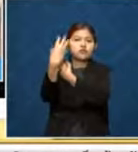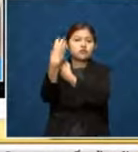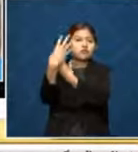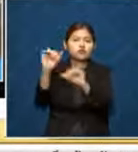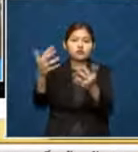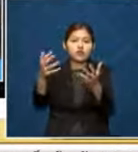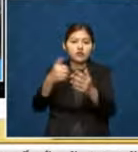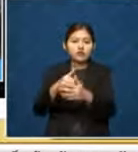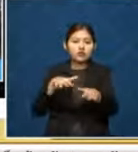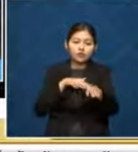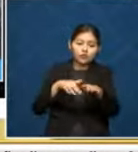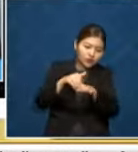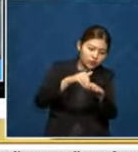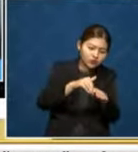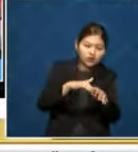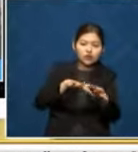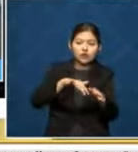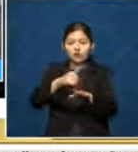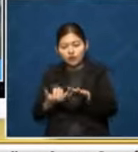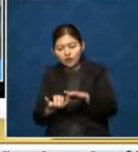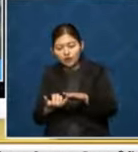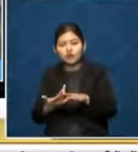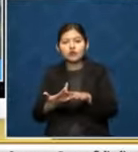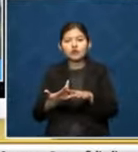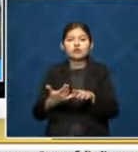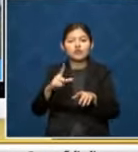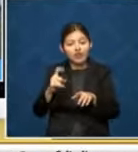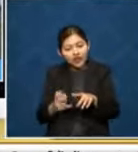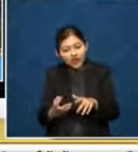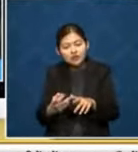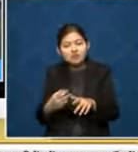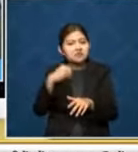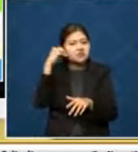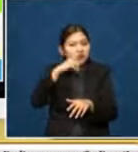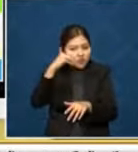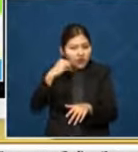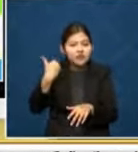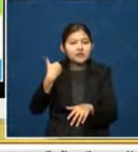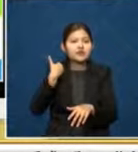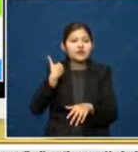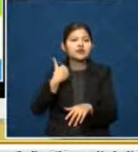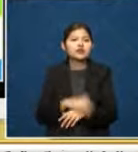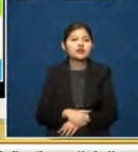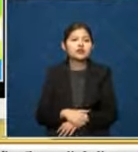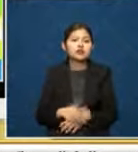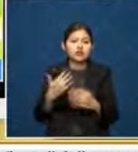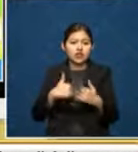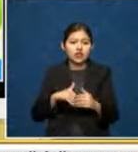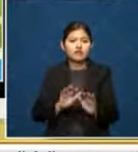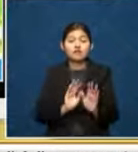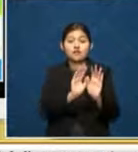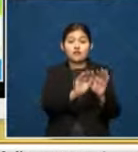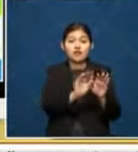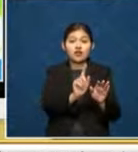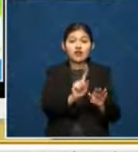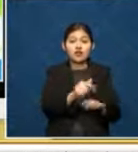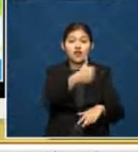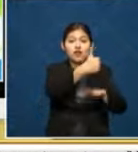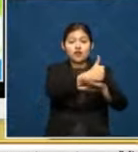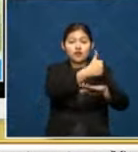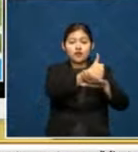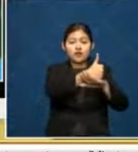บัติเหตุเฉียวชนบาดเจ็บและเสียชีวิตบ่อยครั้งเบื้องต้นดิฉันได้ประสานไปยังผอ.